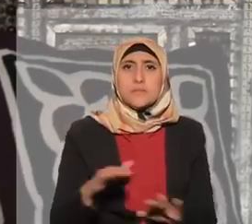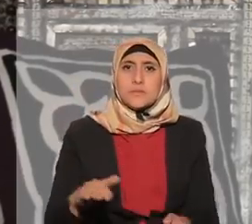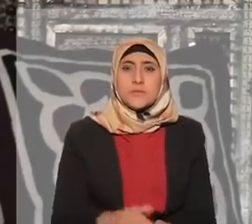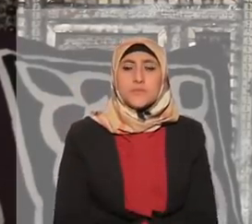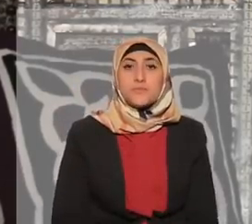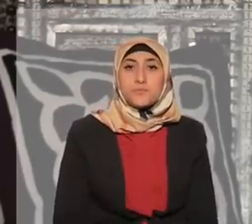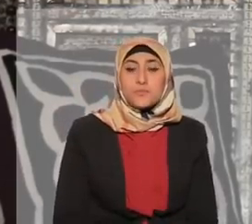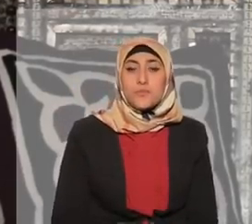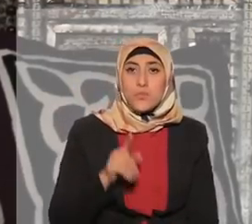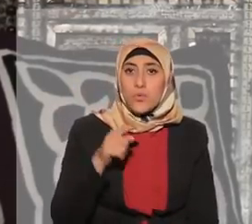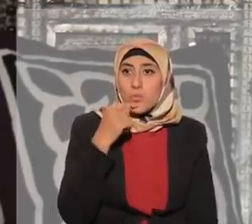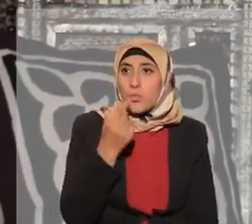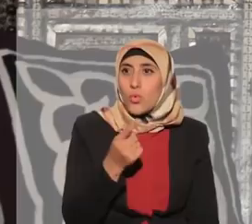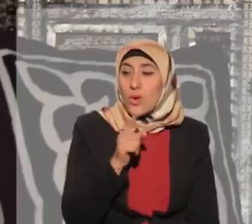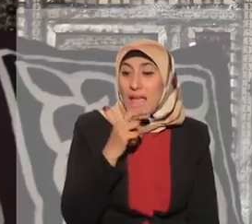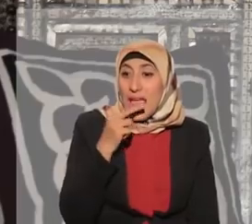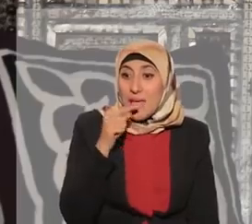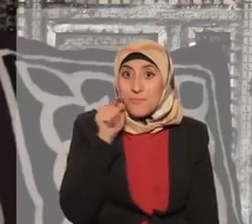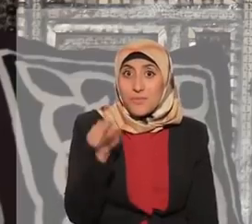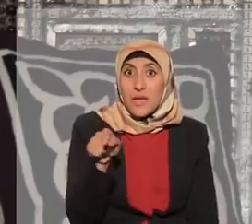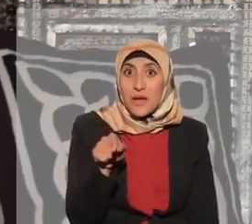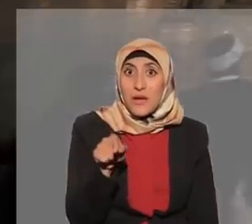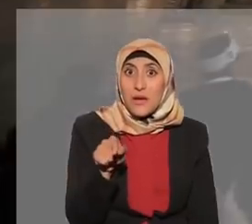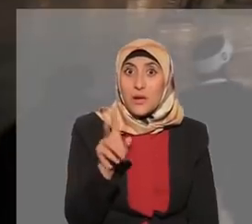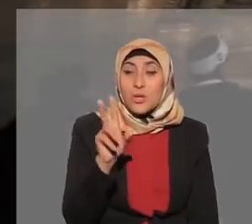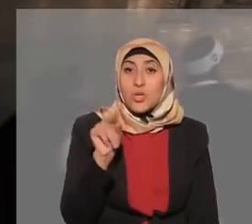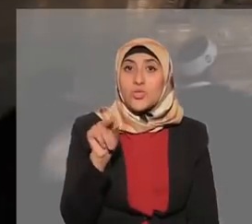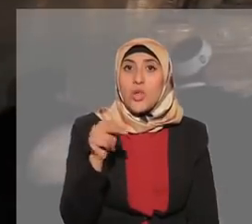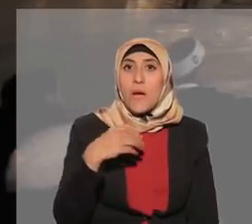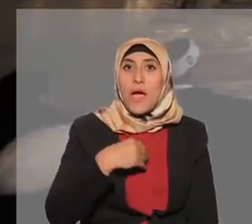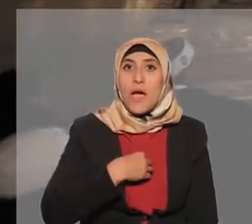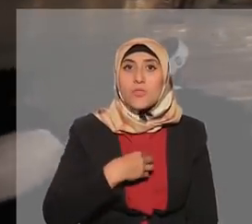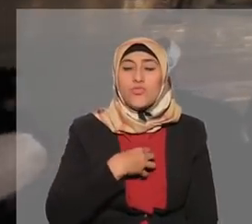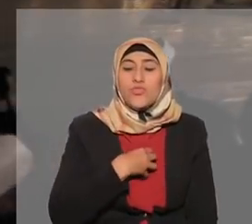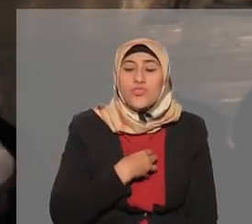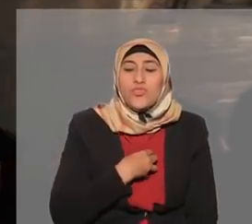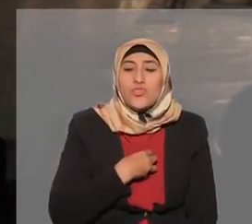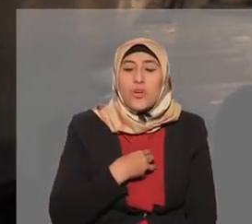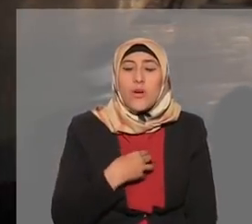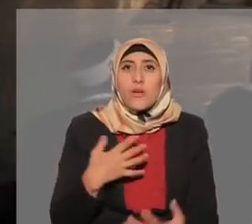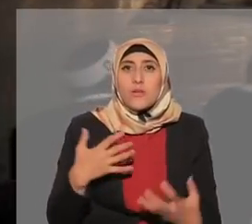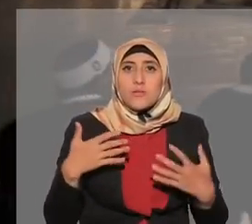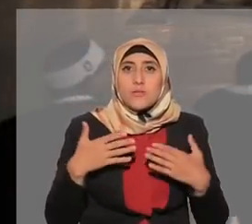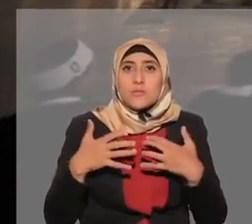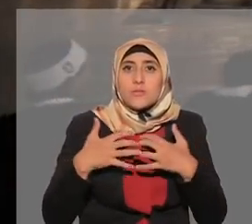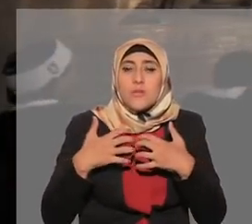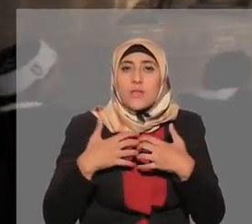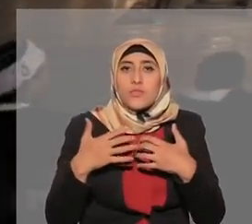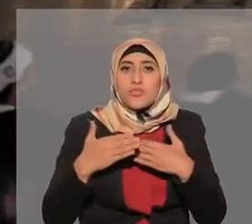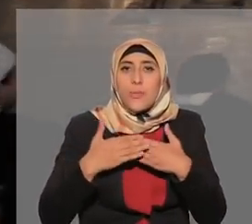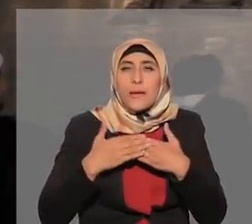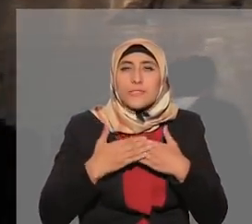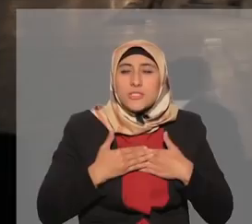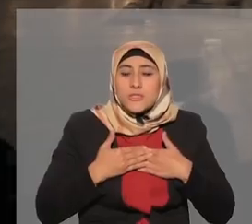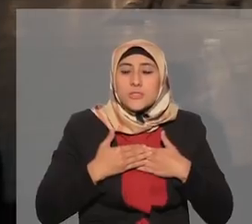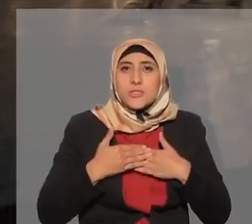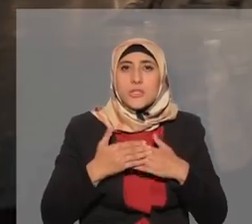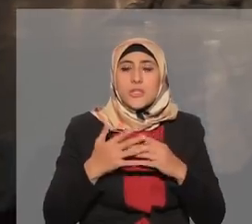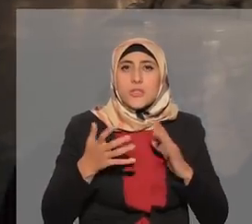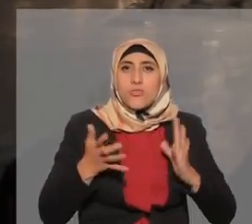الجنيد وقال له قولك ذا ضيق صدر، وضيق الصدر لترك